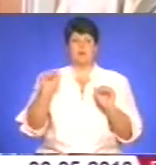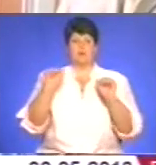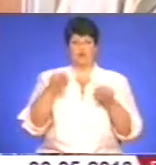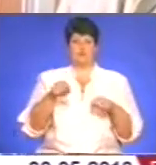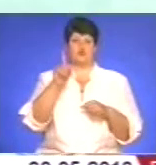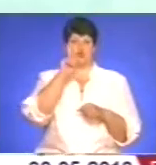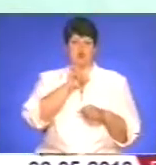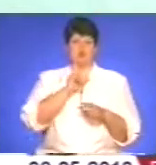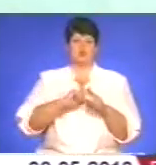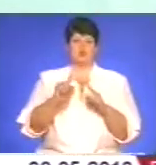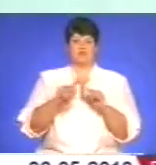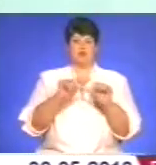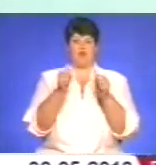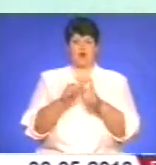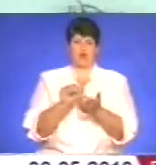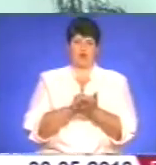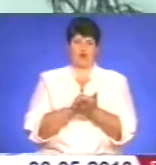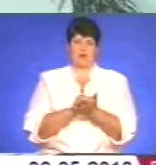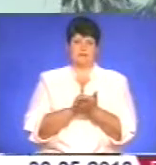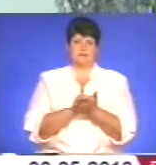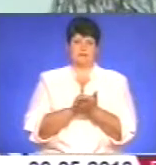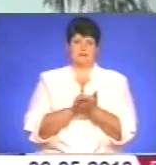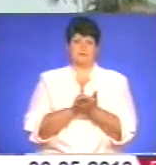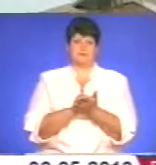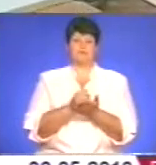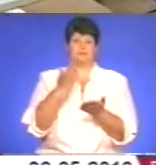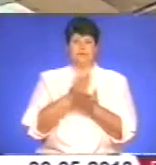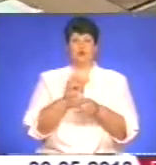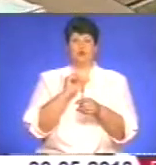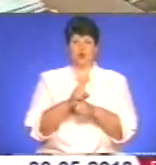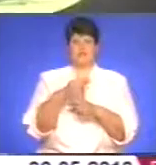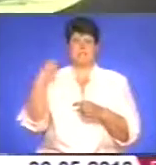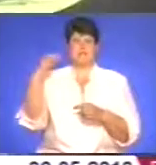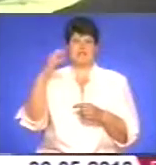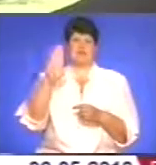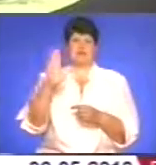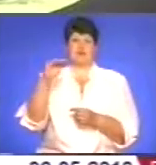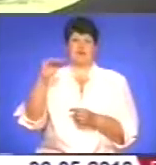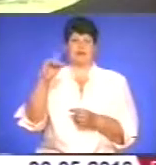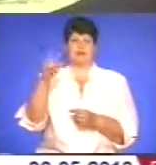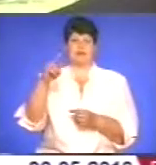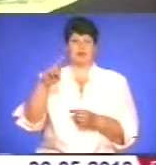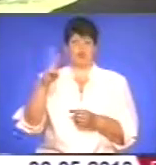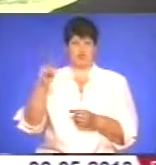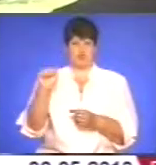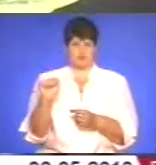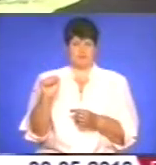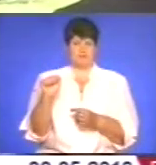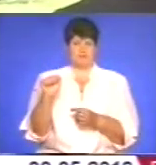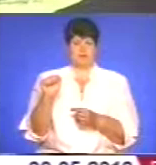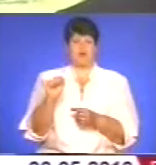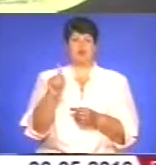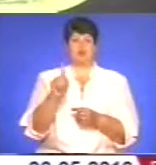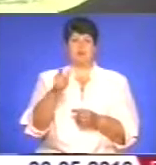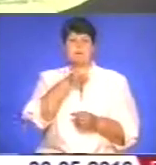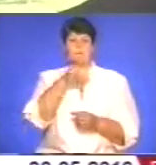зручно і швидко оформити документи. Є доручення президента Віктора Федоровича Януковича, щоб